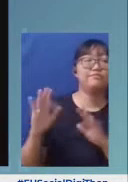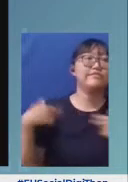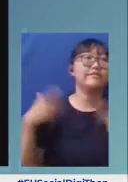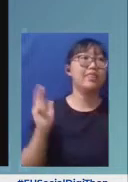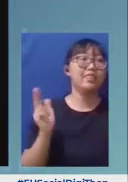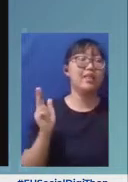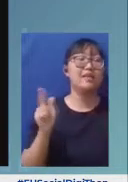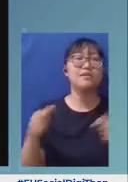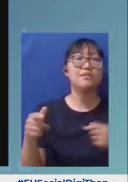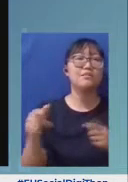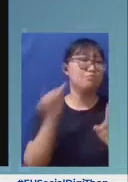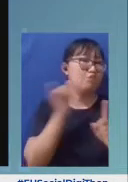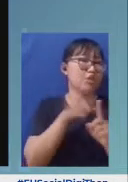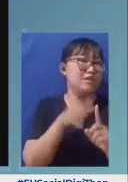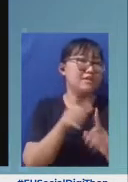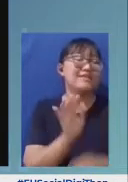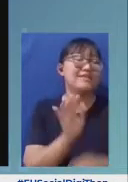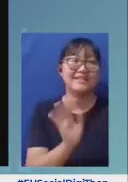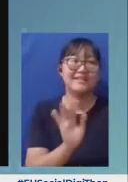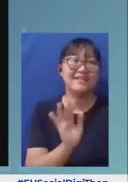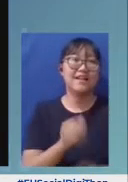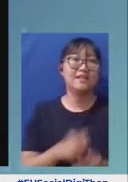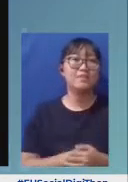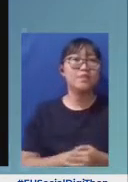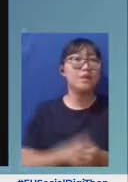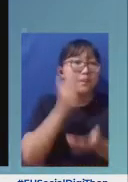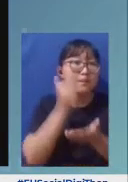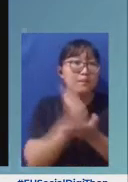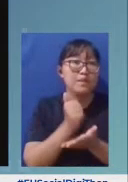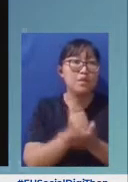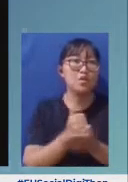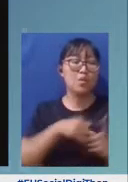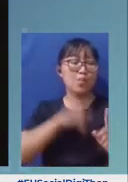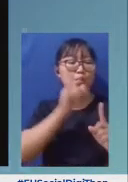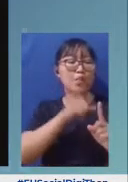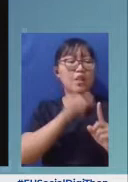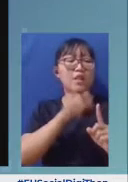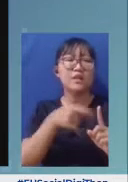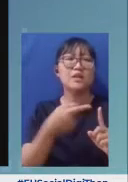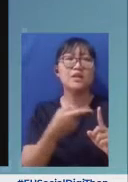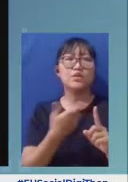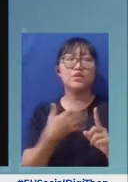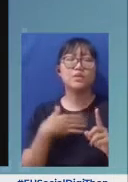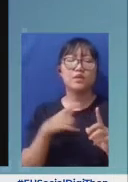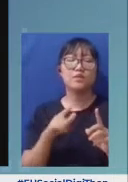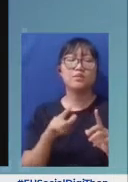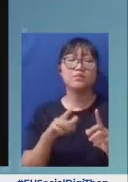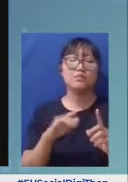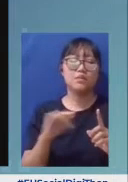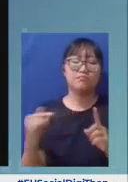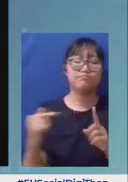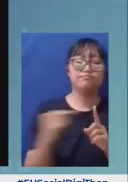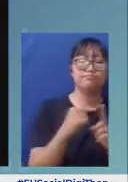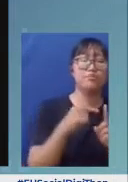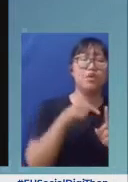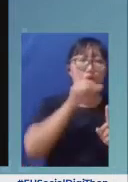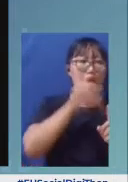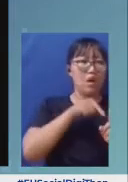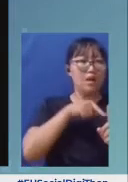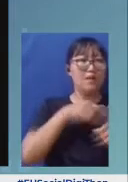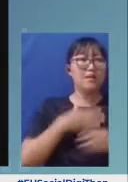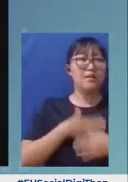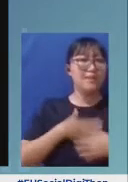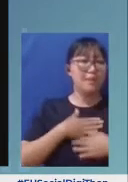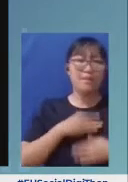bullying. Nah, jadi sebenarnya bullying itu adalah sesuatu yang sudah membuat orang lain gak nyaman. Nah, jadi relatif